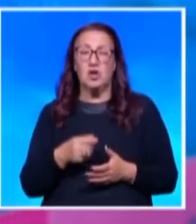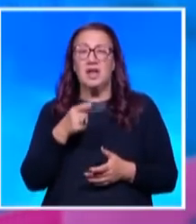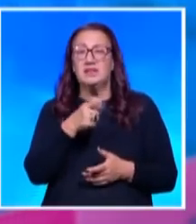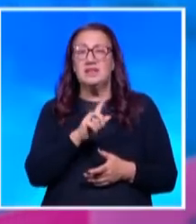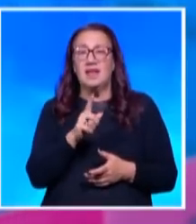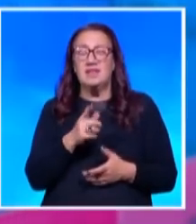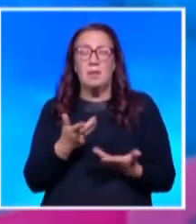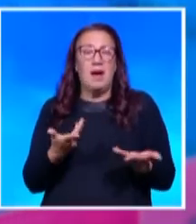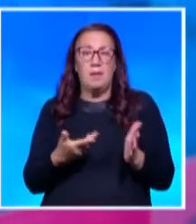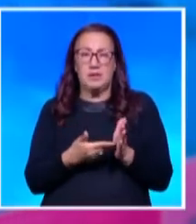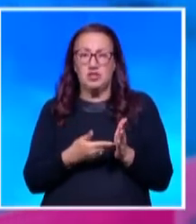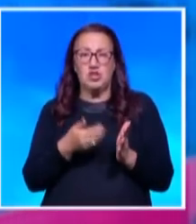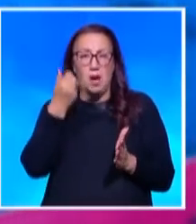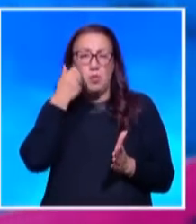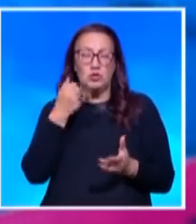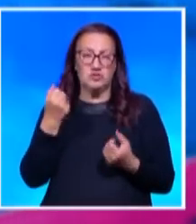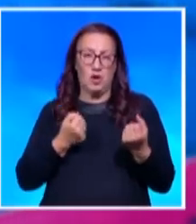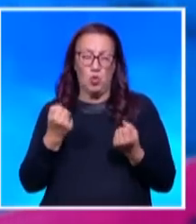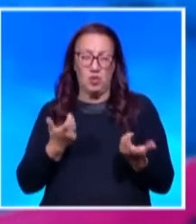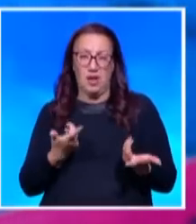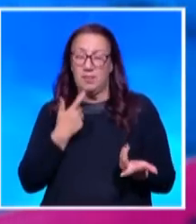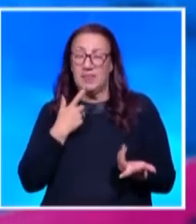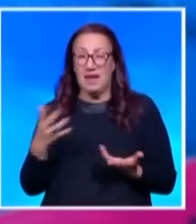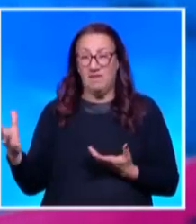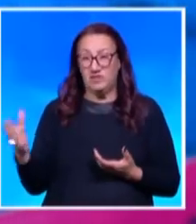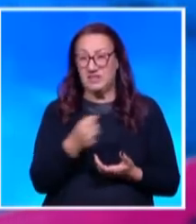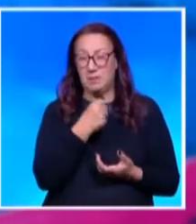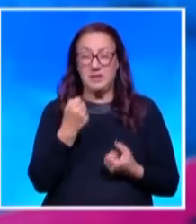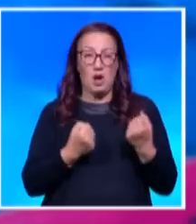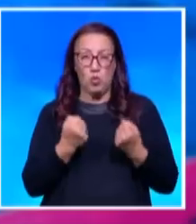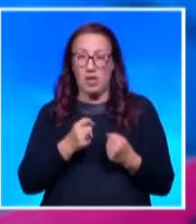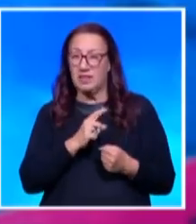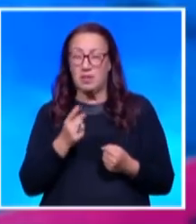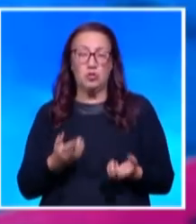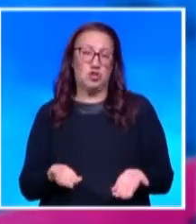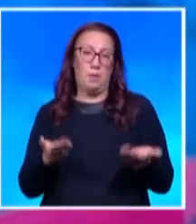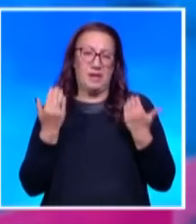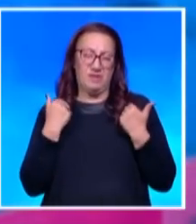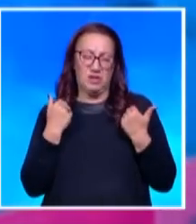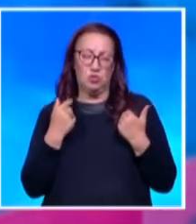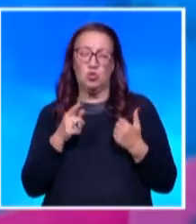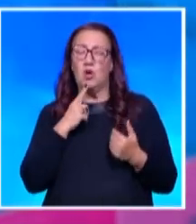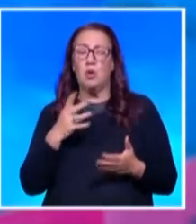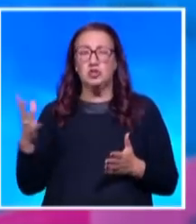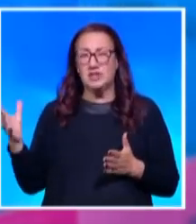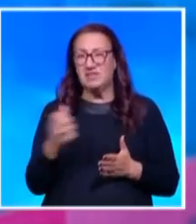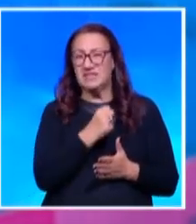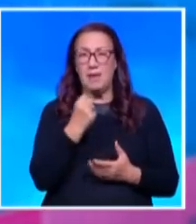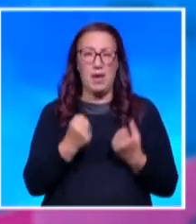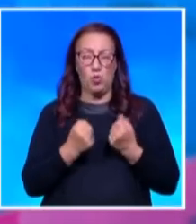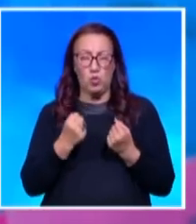ползват а самото отнемане както казахме не може да става предварително по никакъв повод то може да стане само и единствено